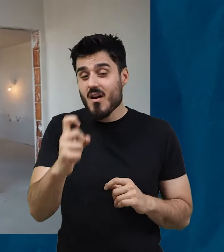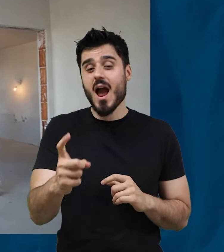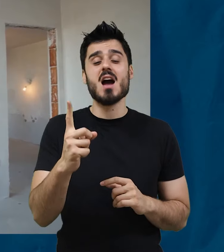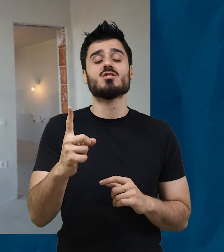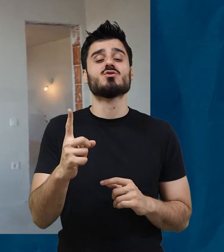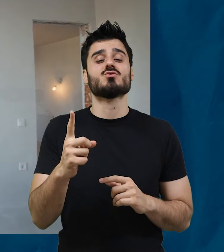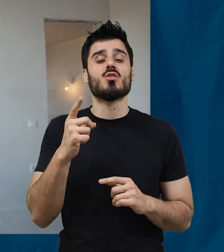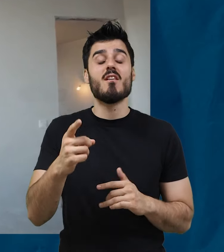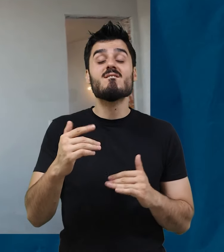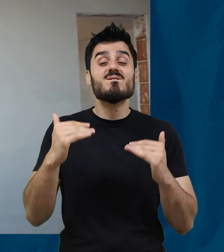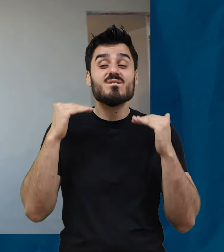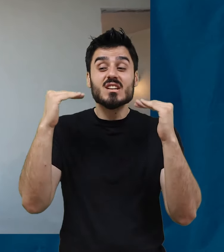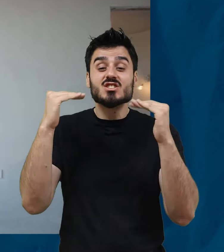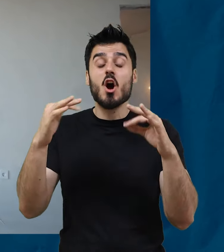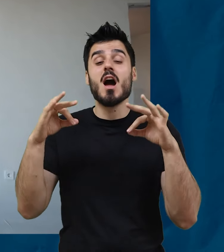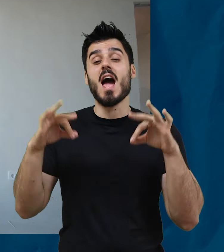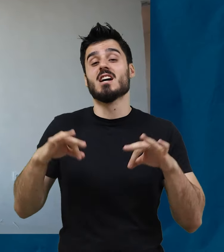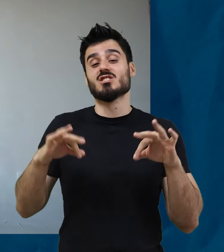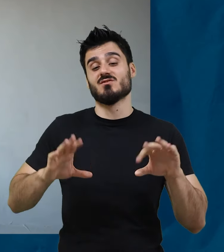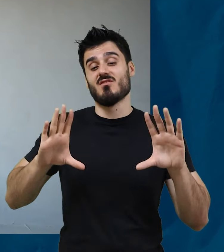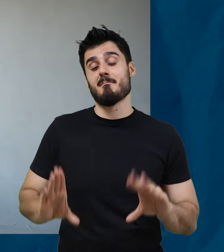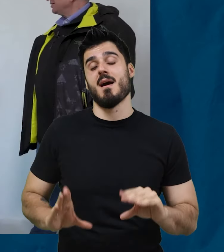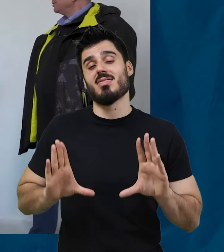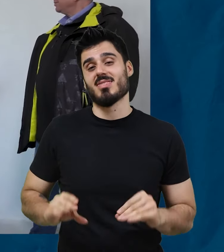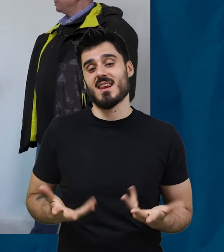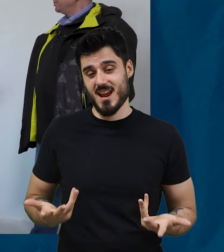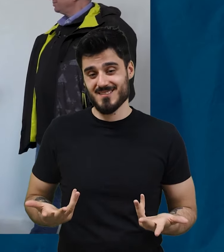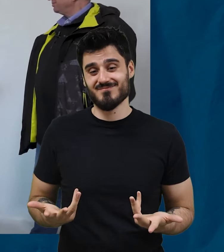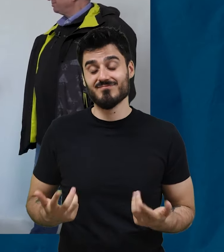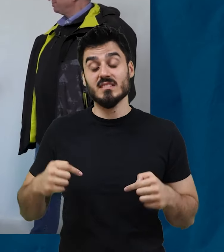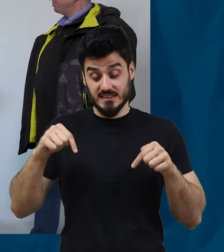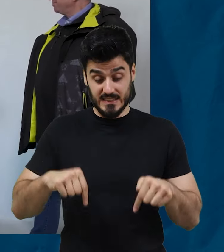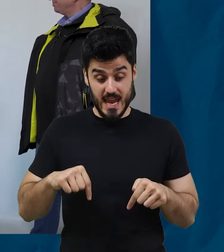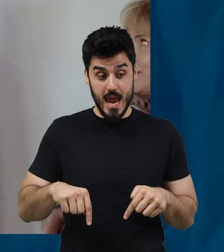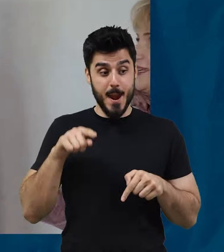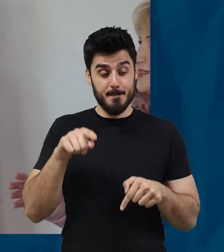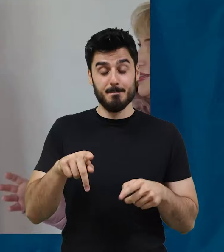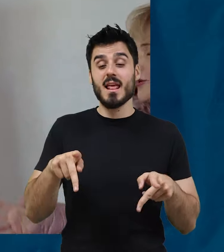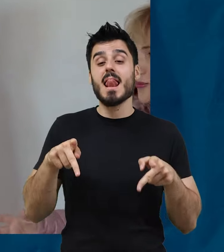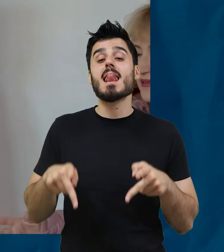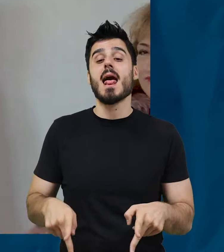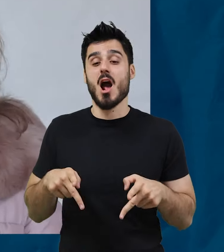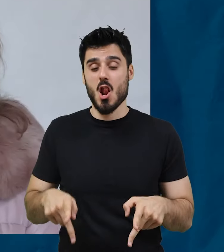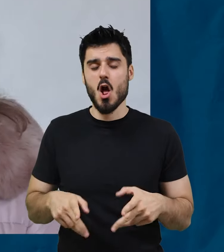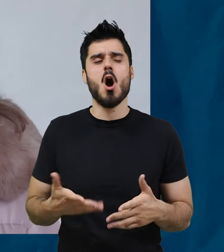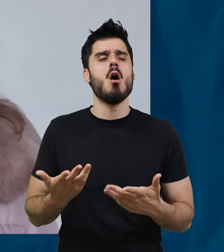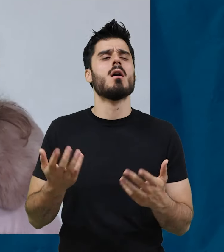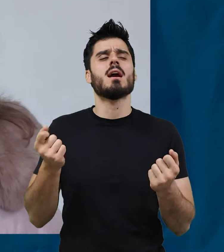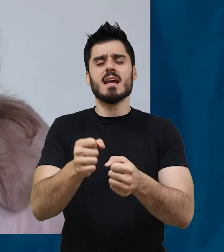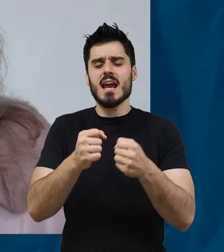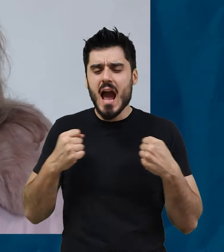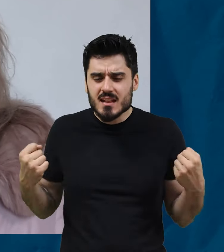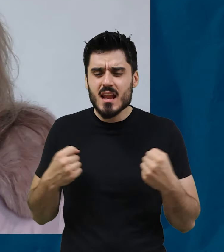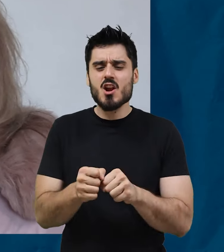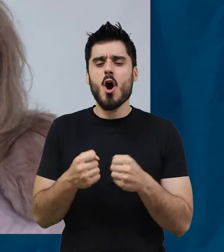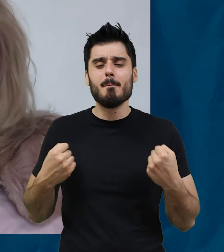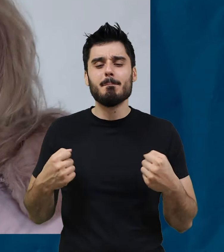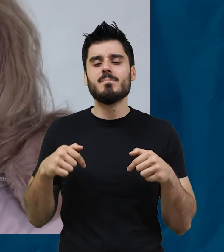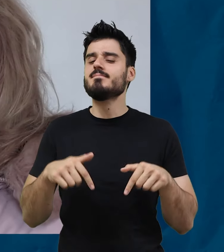високо качество на матрак. Сега, разположение на легло, гардероби. Тук